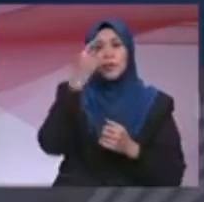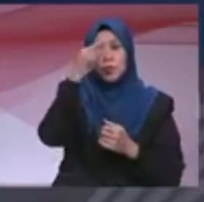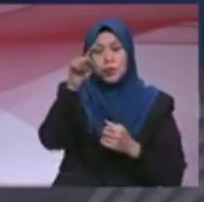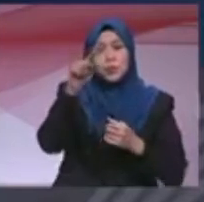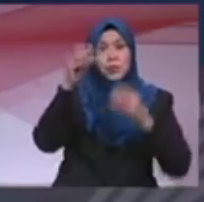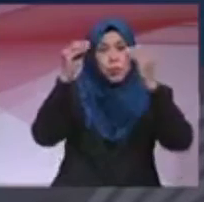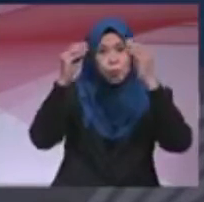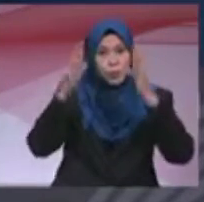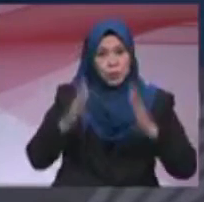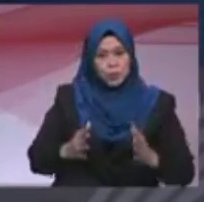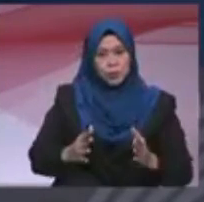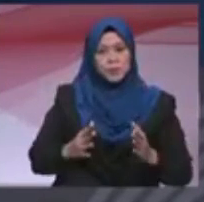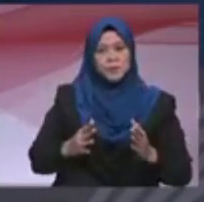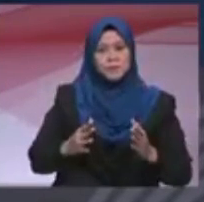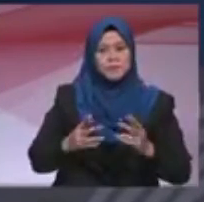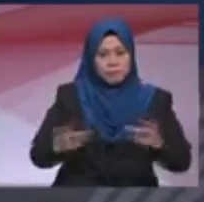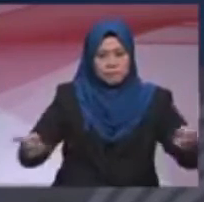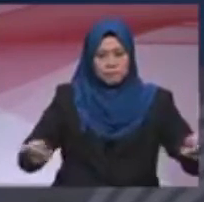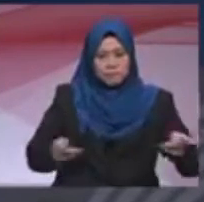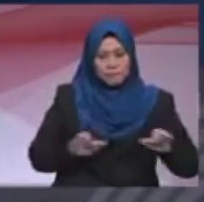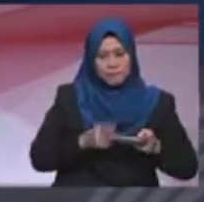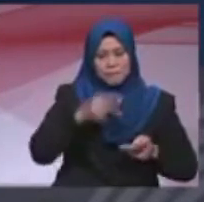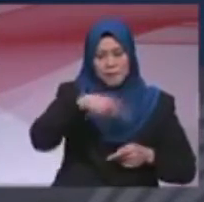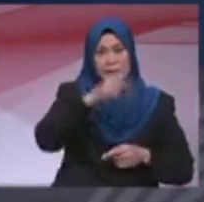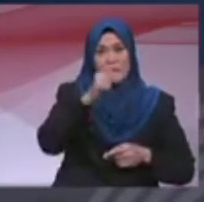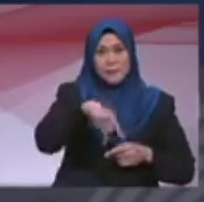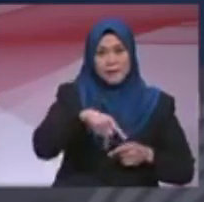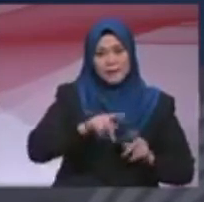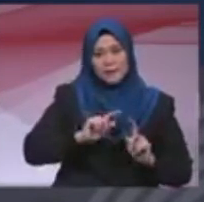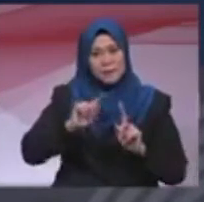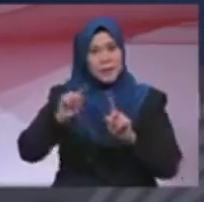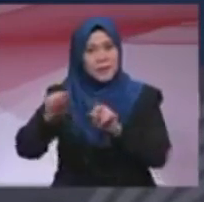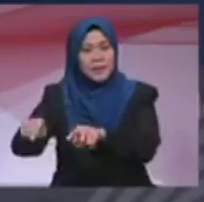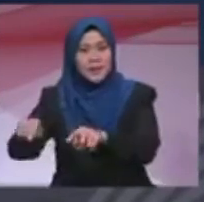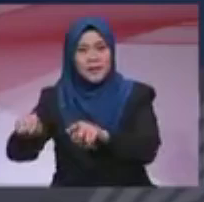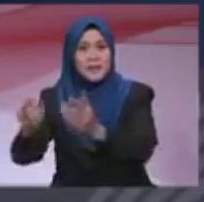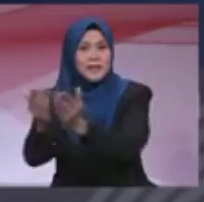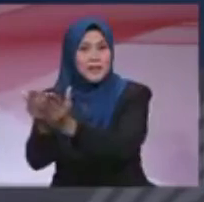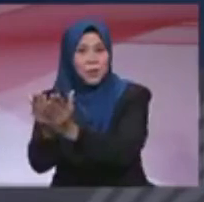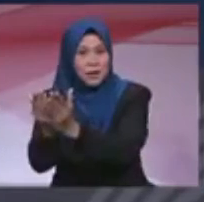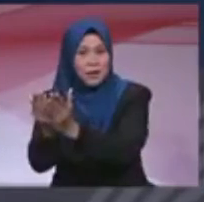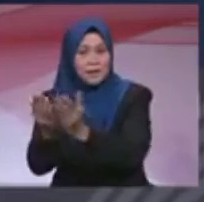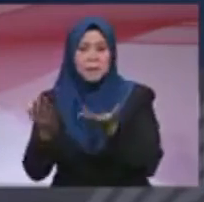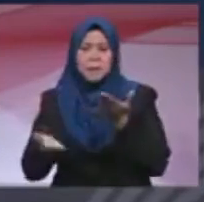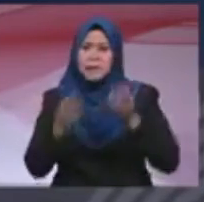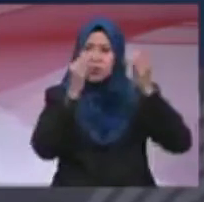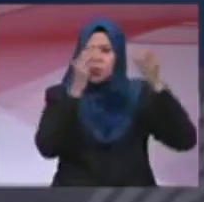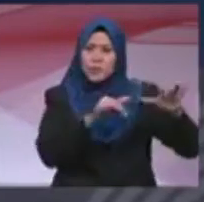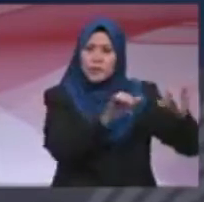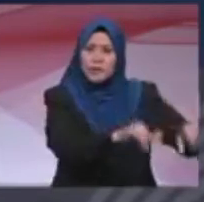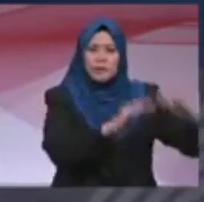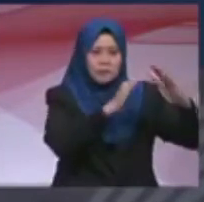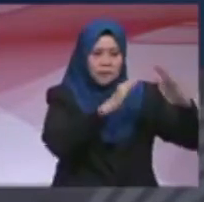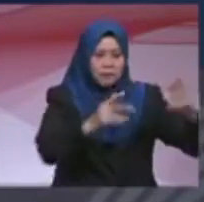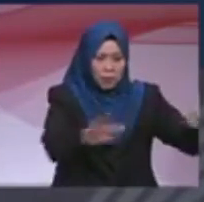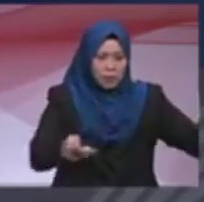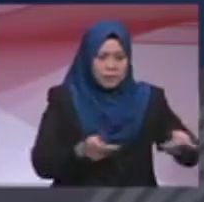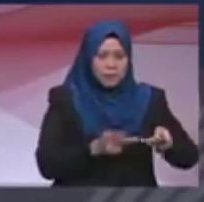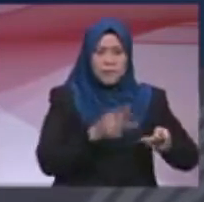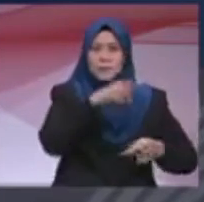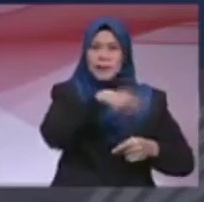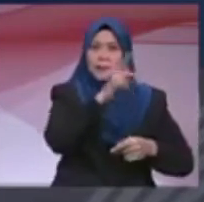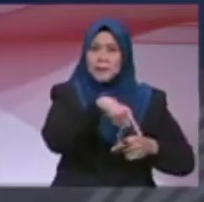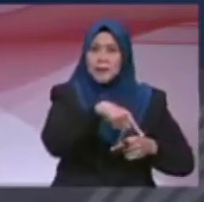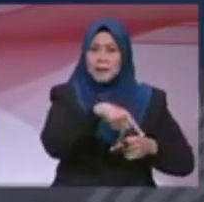guru dalam kawasan PKP untuk ke sekolah, ataupun guru ini mungkin berada di kawasan PKP dan perlu mengajar di